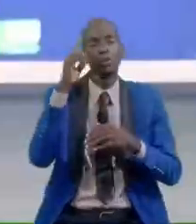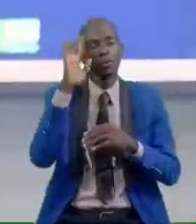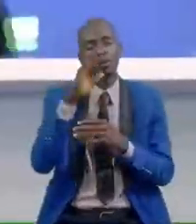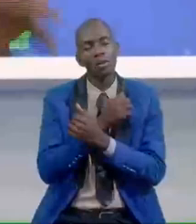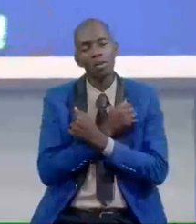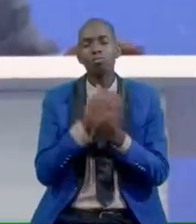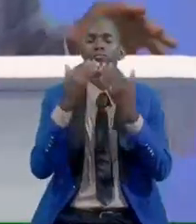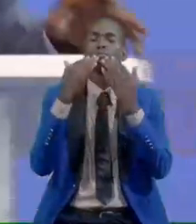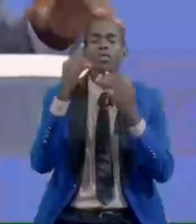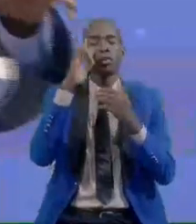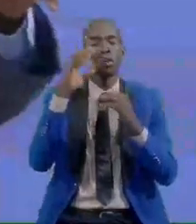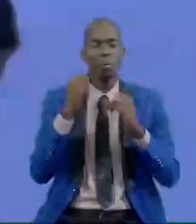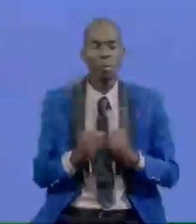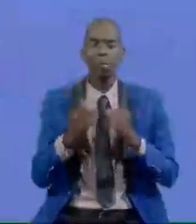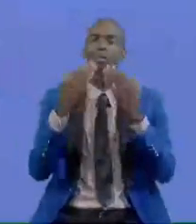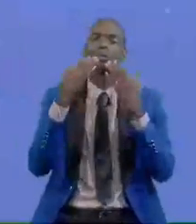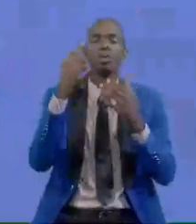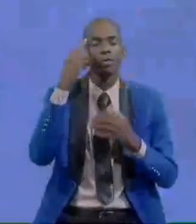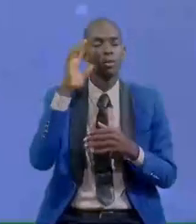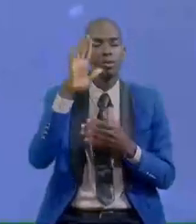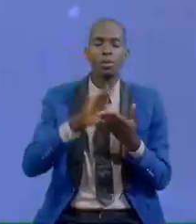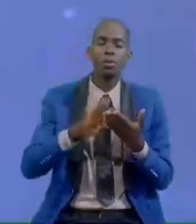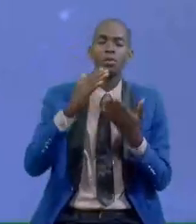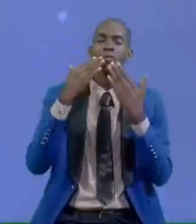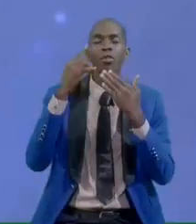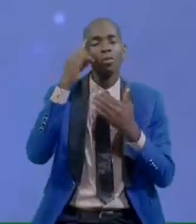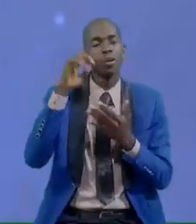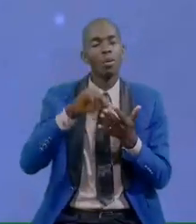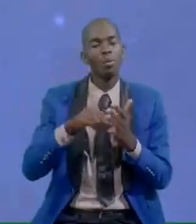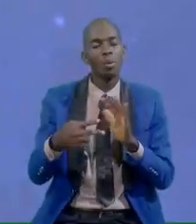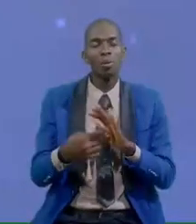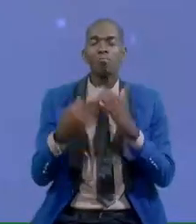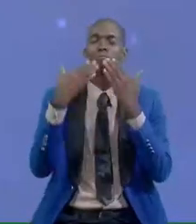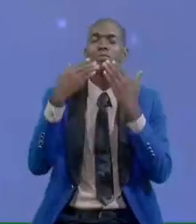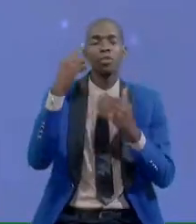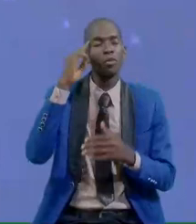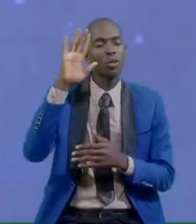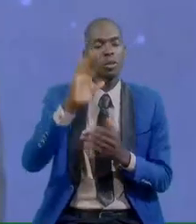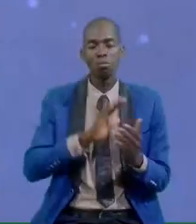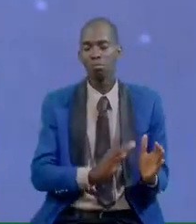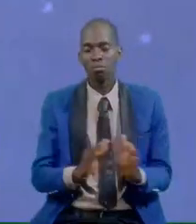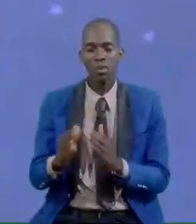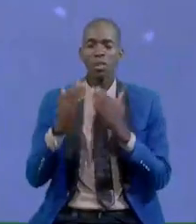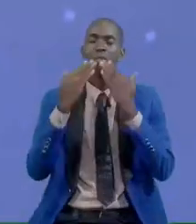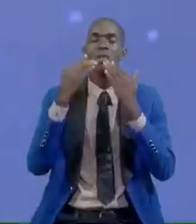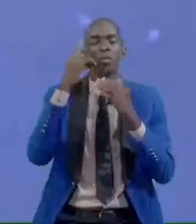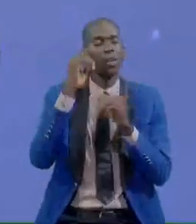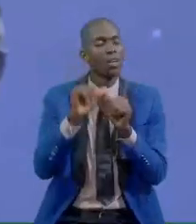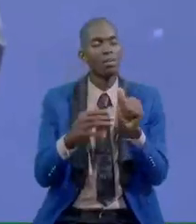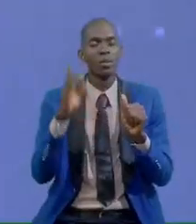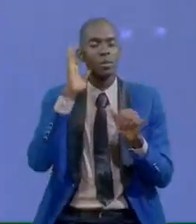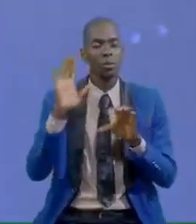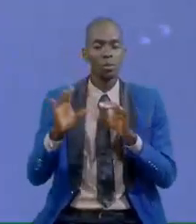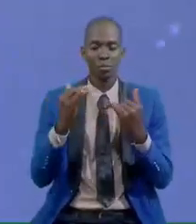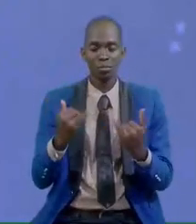amour, merci pour ta puissance, merci pour ta gloire, merci pour ton objectif, merci pour ton plan, merci pour tout ce que tu feras ce